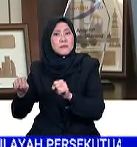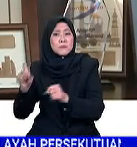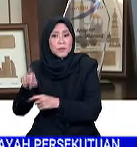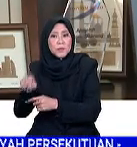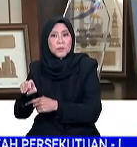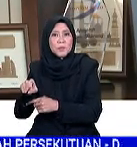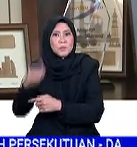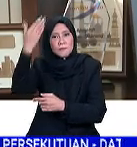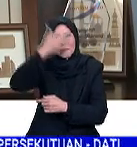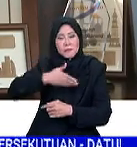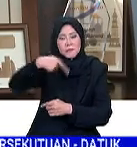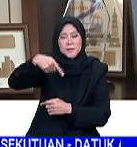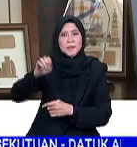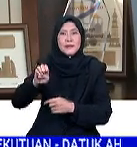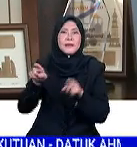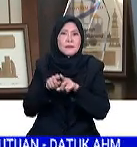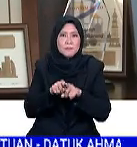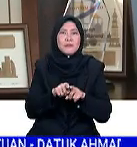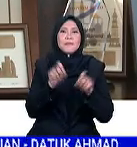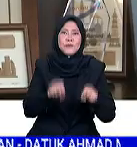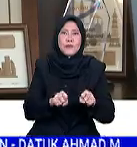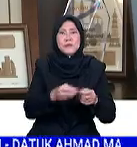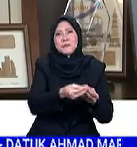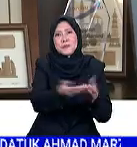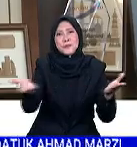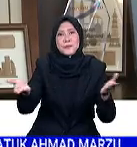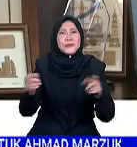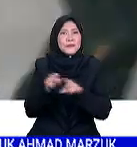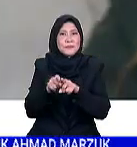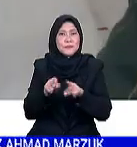memerlukan, insyaAllah akan digunakan sama dalam memerangi COVID ini. Ya?